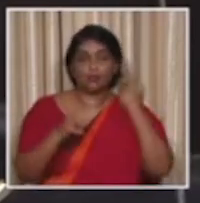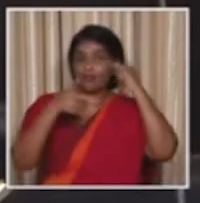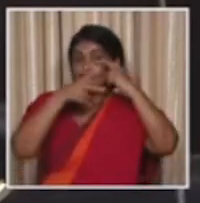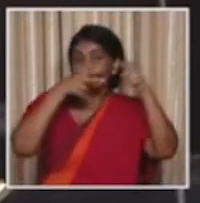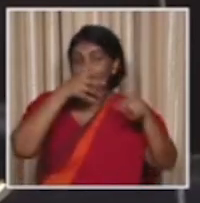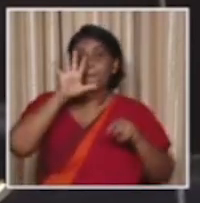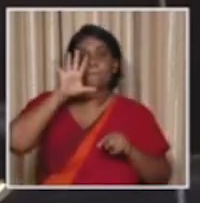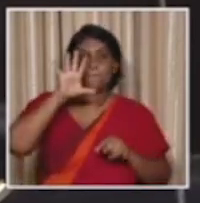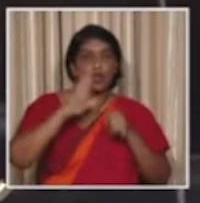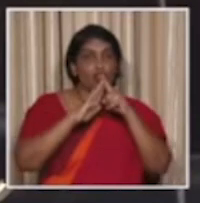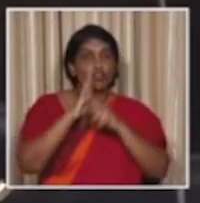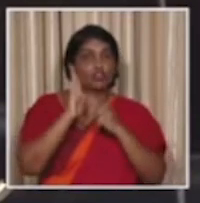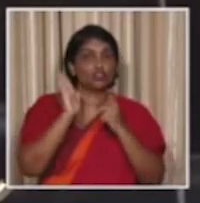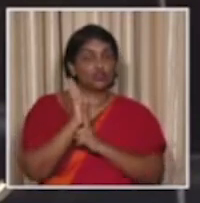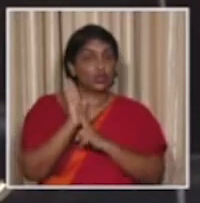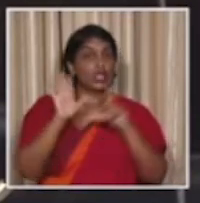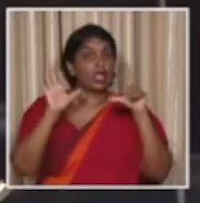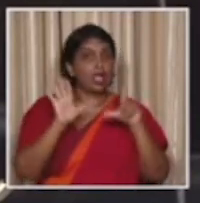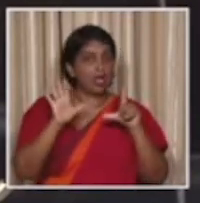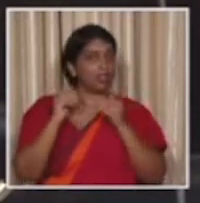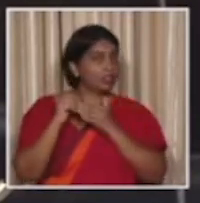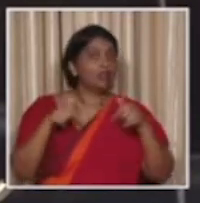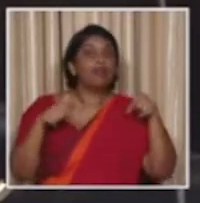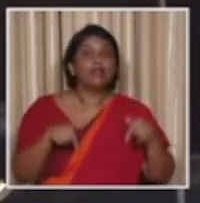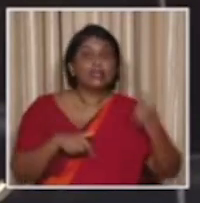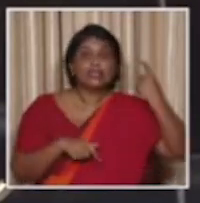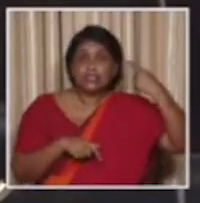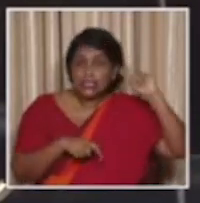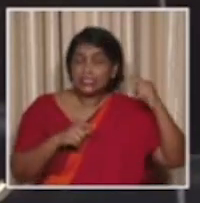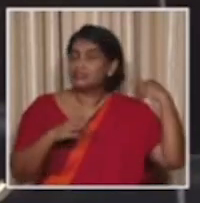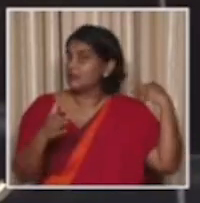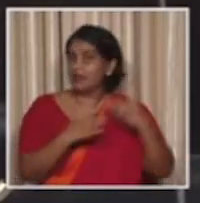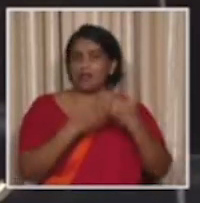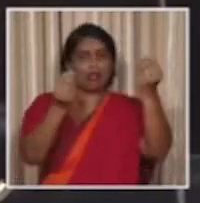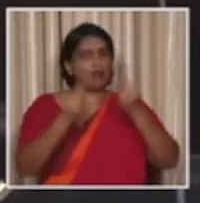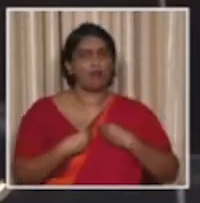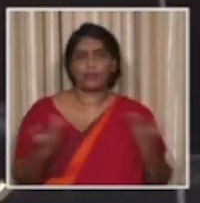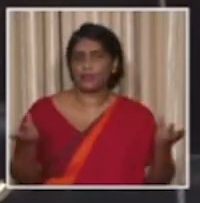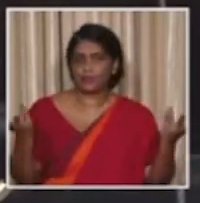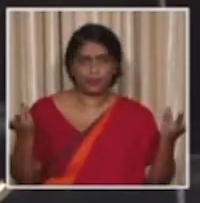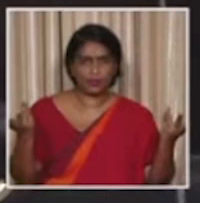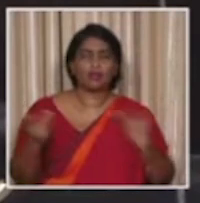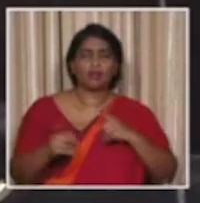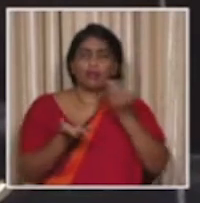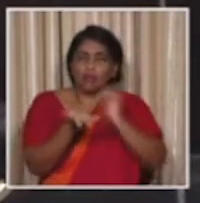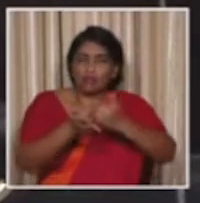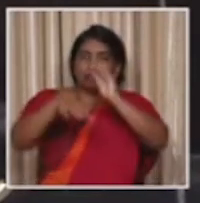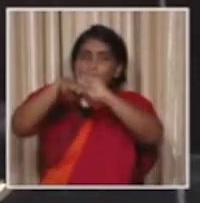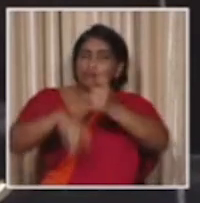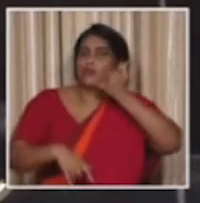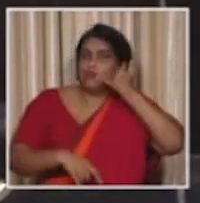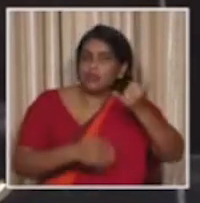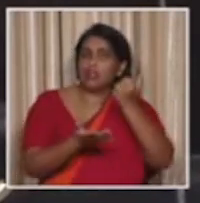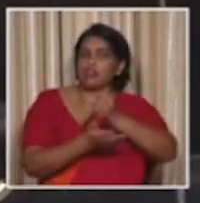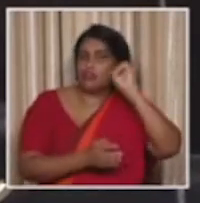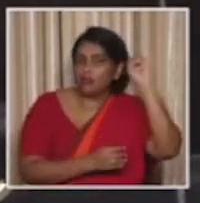යටතේ ජූලයි මාසේ 7 වෙනිදා ඉඳලා දැන් අද ඊයේ වෙනකම් මේවා ලැබුණේ නැහැ. අපි සිහි කැඳවීම කරා, කෝල් කරා,